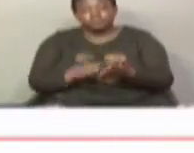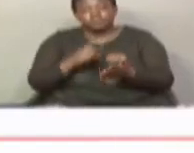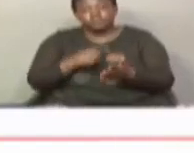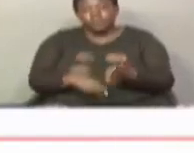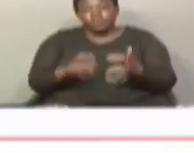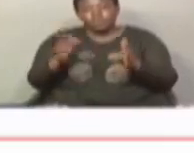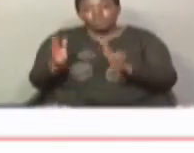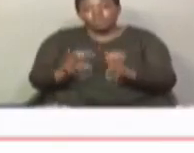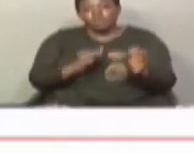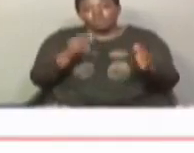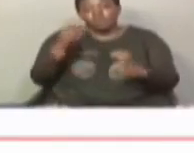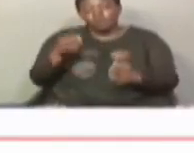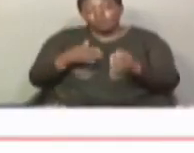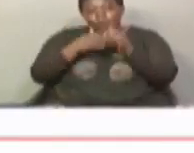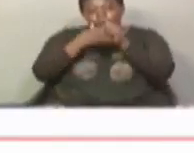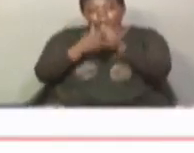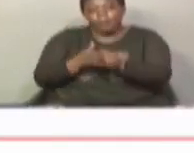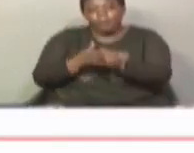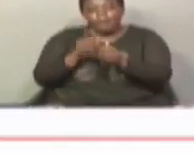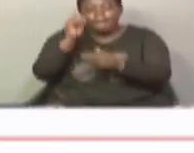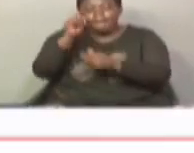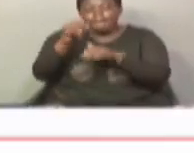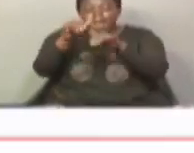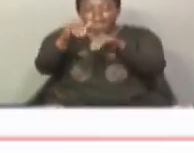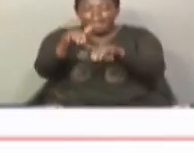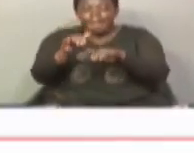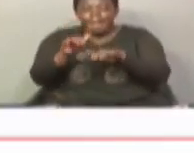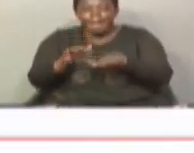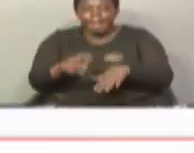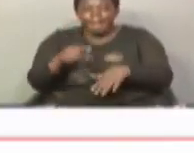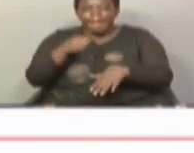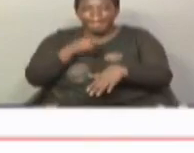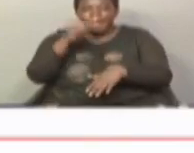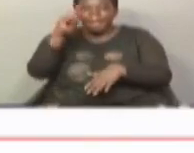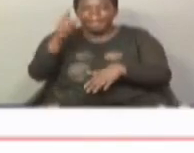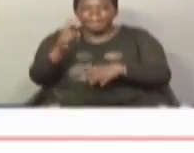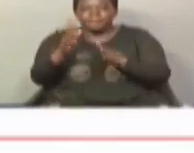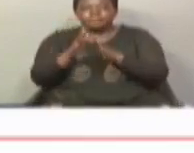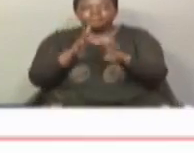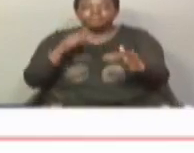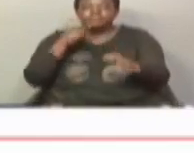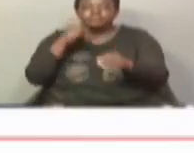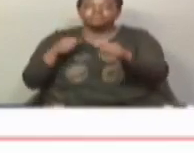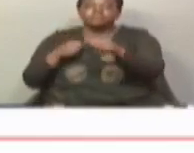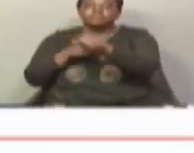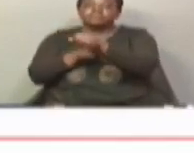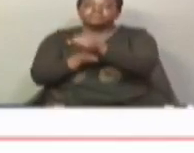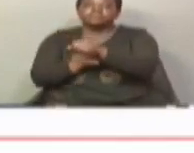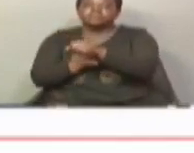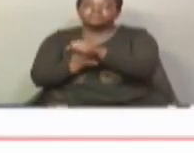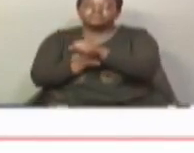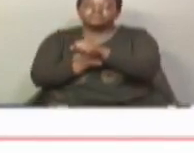enteekateeka eyo bw'onoogikulemberamu okujja mu paalamenti zejja okusooka ku layini y'abakuwagira